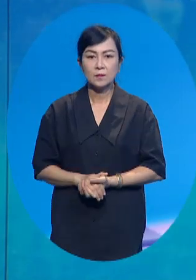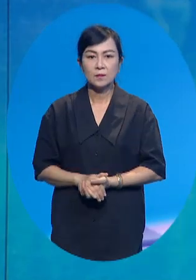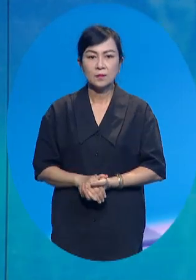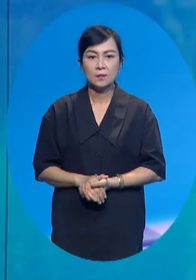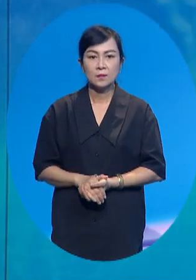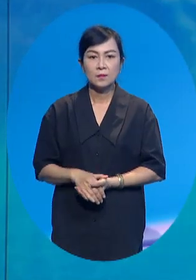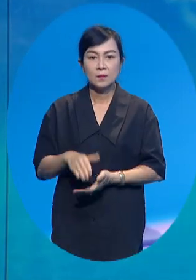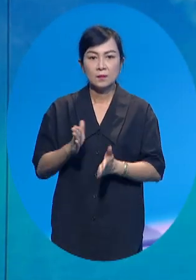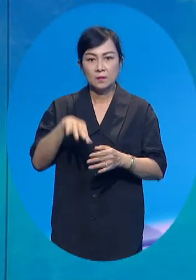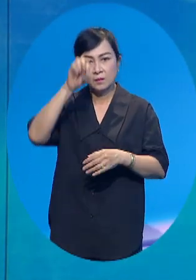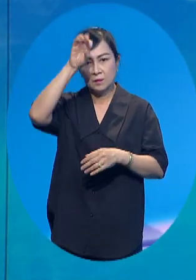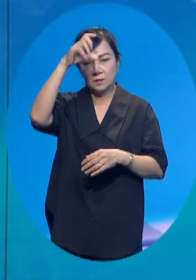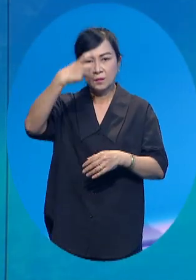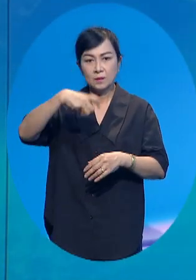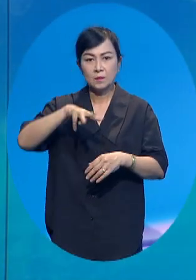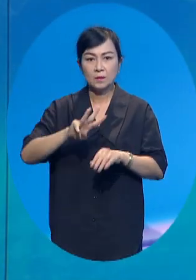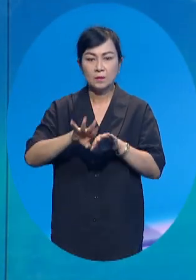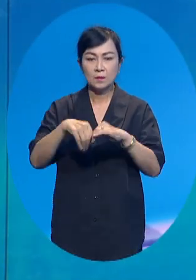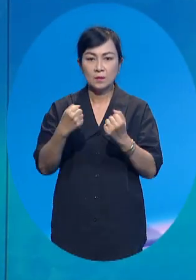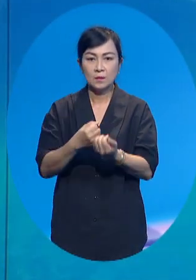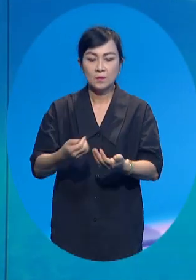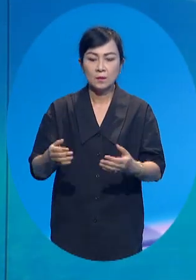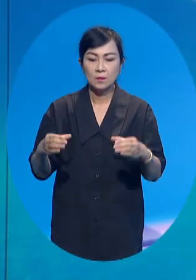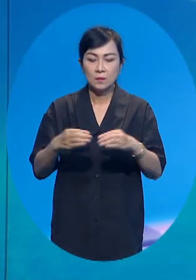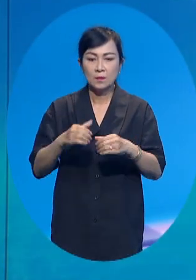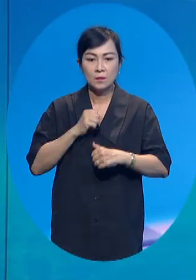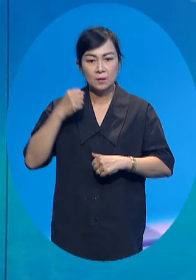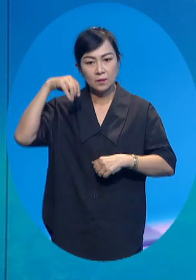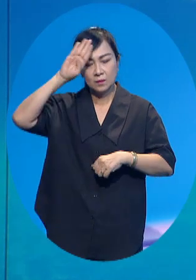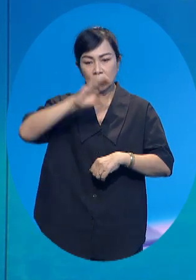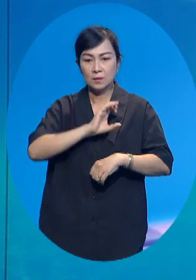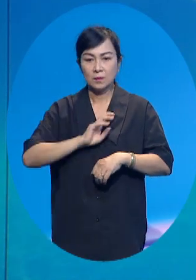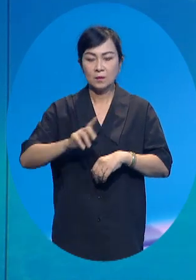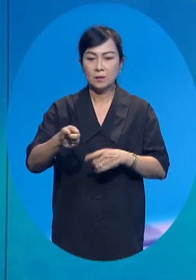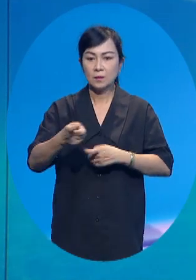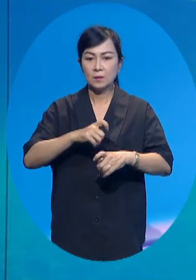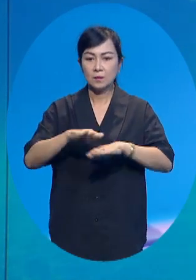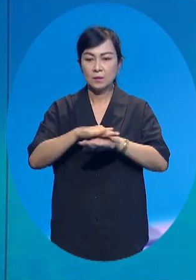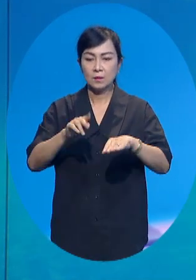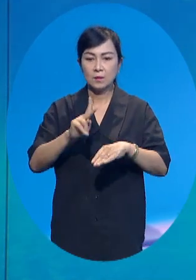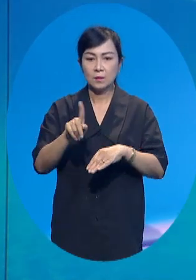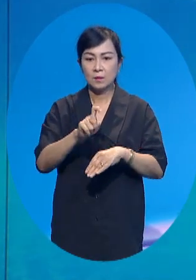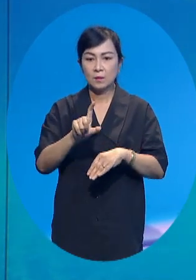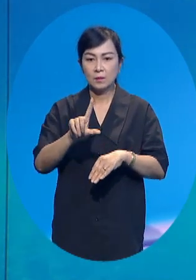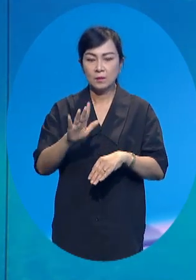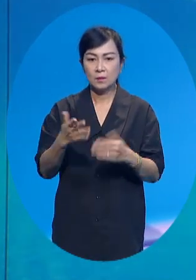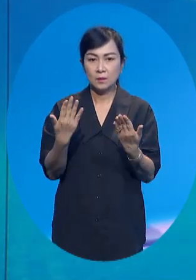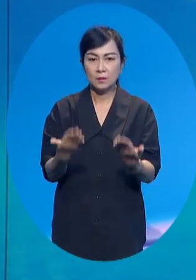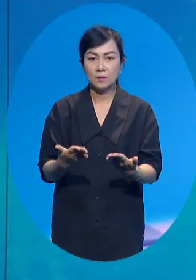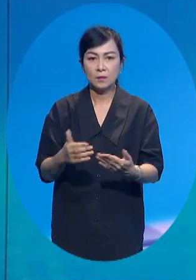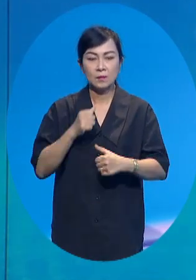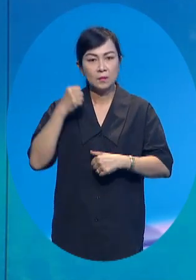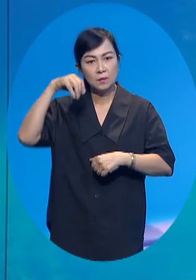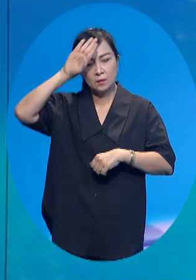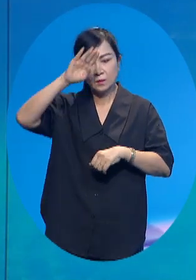Ủy ban Nhân dân Phòng Giáo dục và Đào tạo quận 3 tổ chức họp mặt thầy cô giáo là cán bộ quản lý đã nghỉ hưu từ năm 1975 đến nay, thầy cô giáo